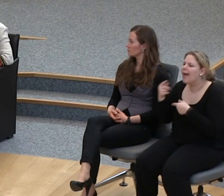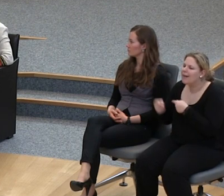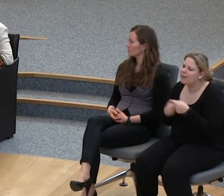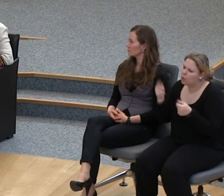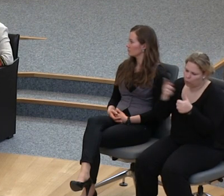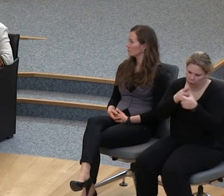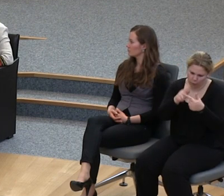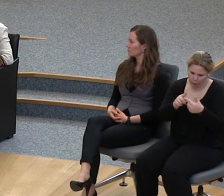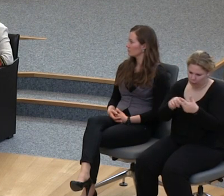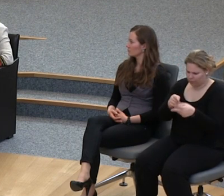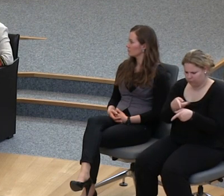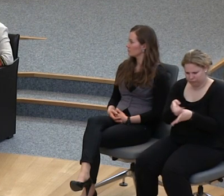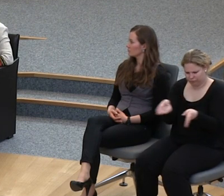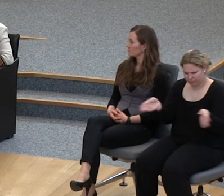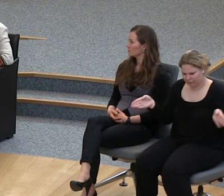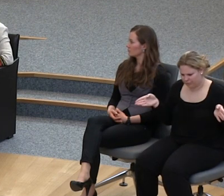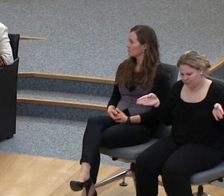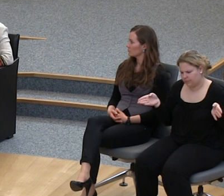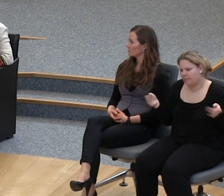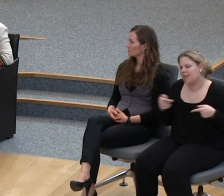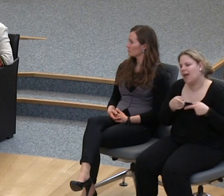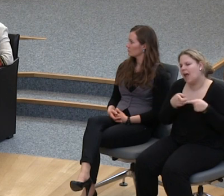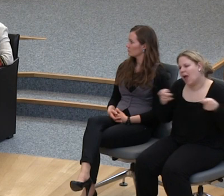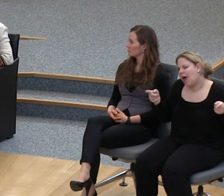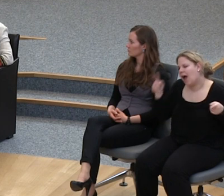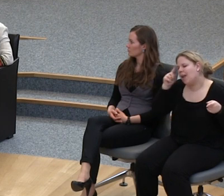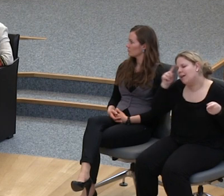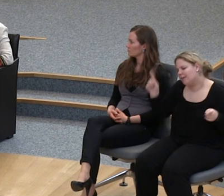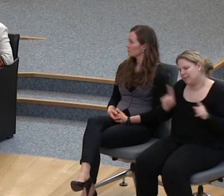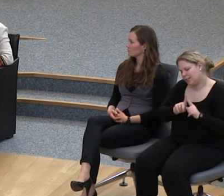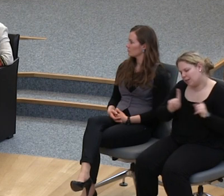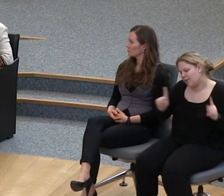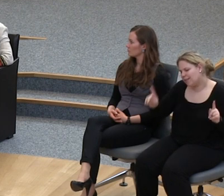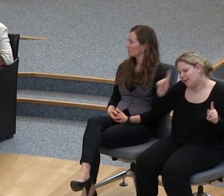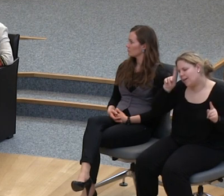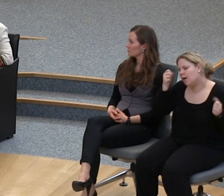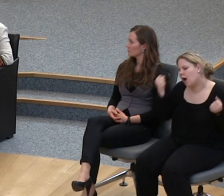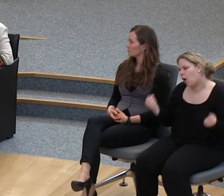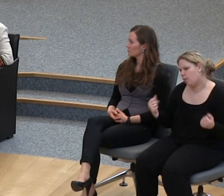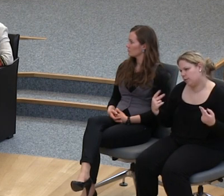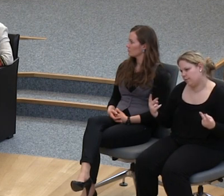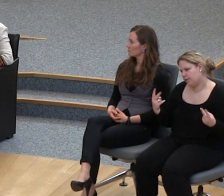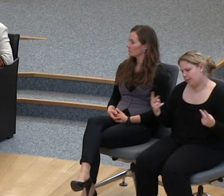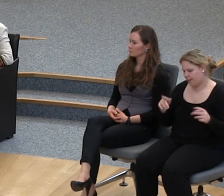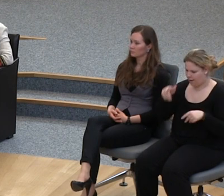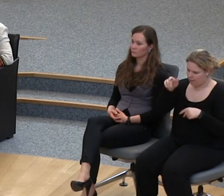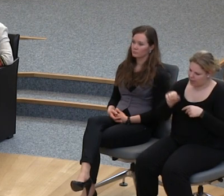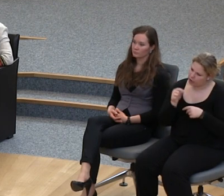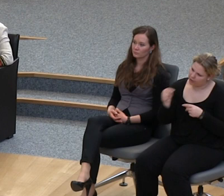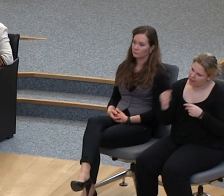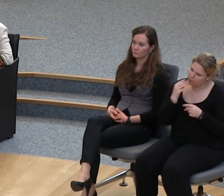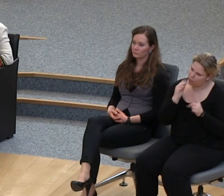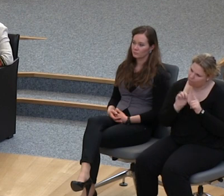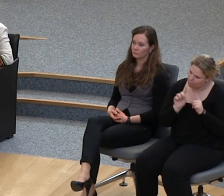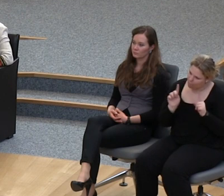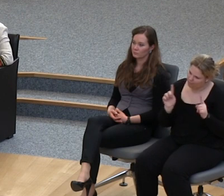arbeiten oder alle wissen, dass der Quartiersgedanke sozusagen das Wichtigste ist, da, wo nämlich die Menschen wohnen.